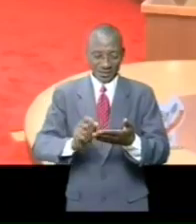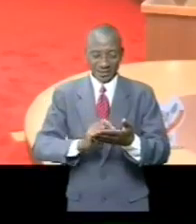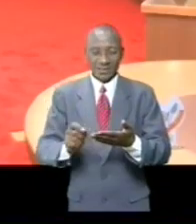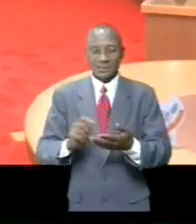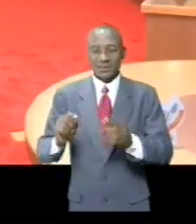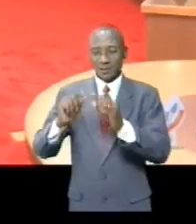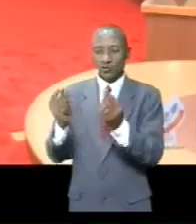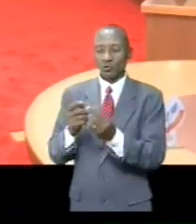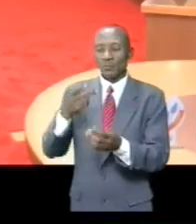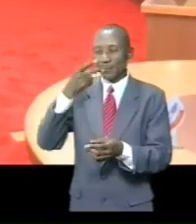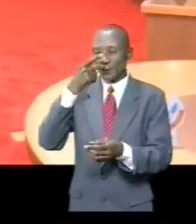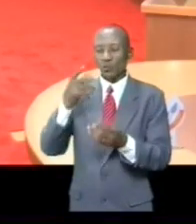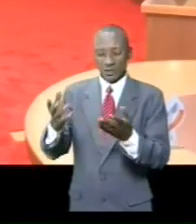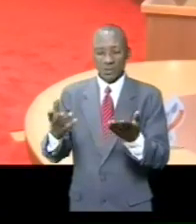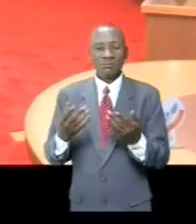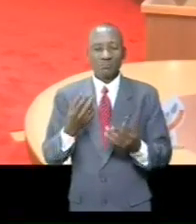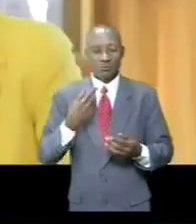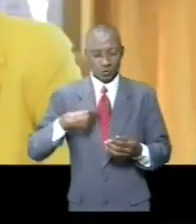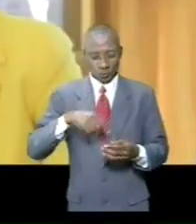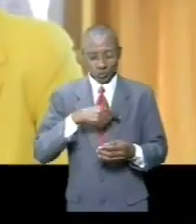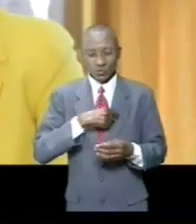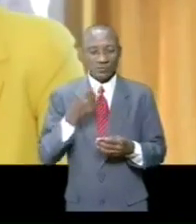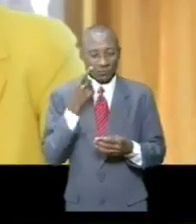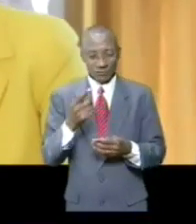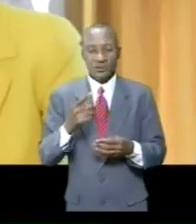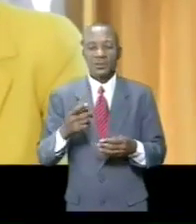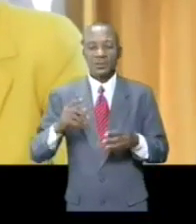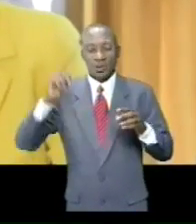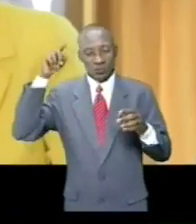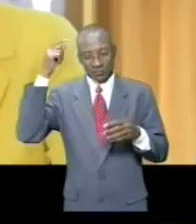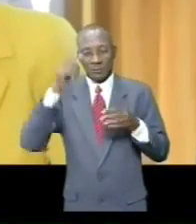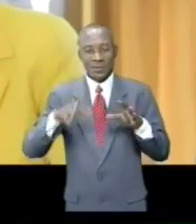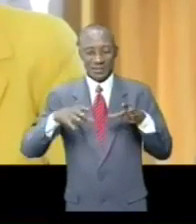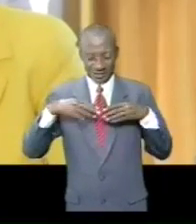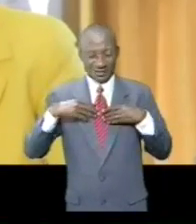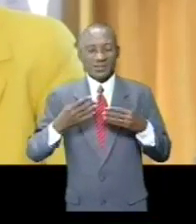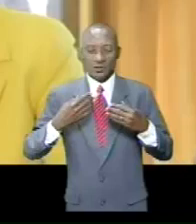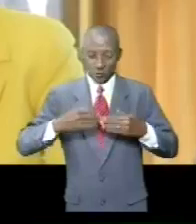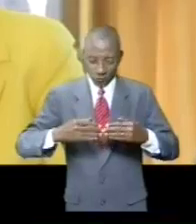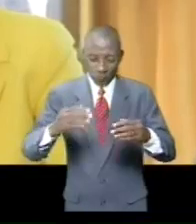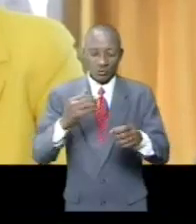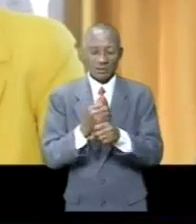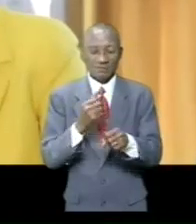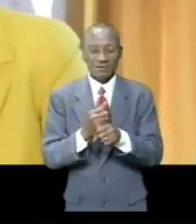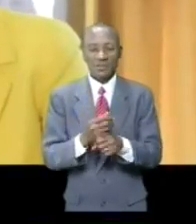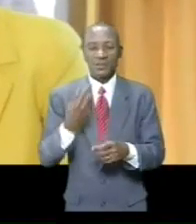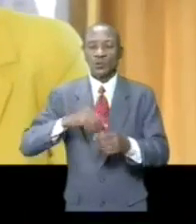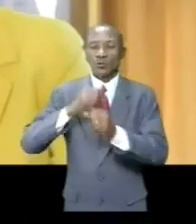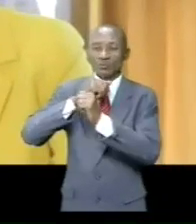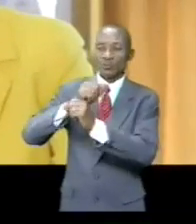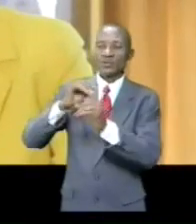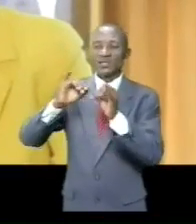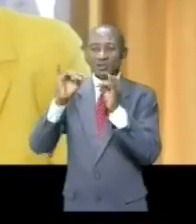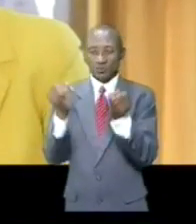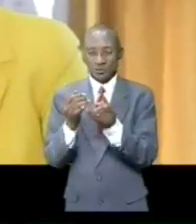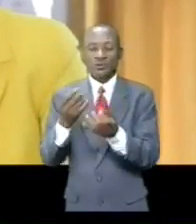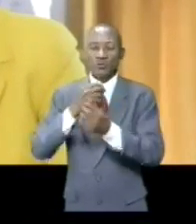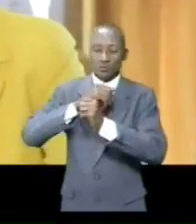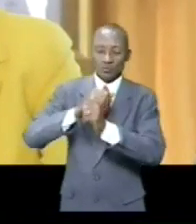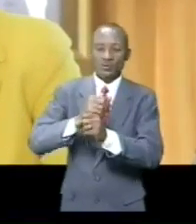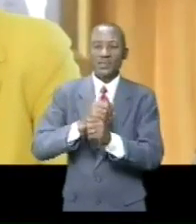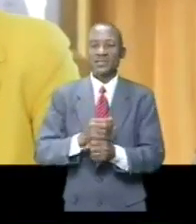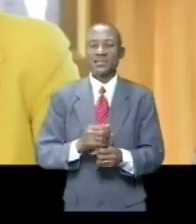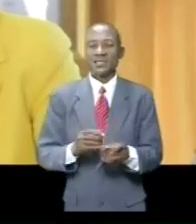pris acte et nous sommes en train de travailler. Nous sommes toujours dans l'optique de protéger l'industrie ou encore nos partenaires. D'autant plus